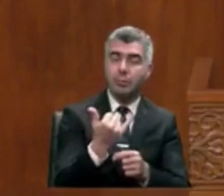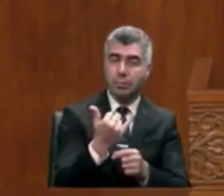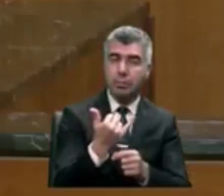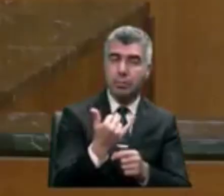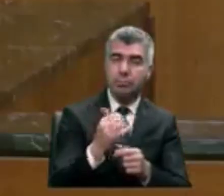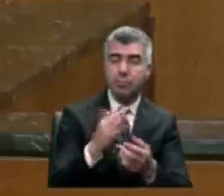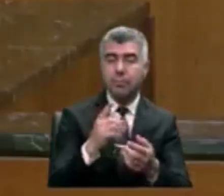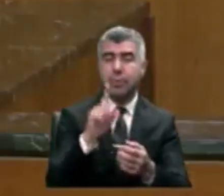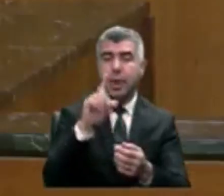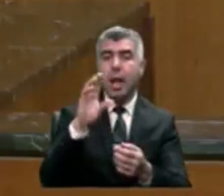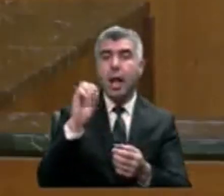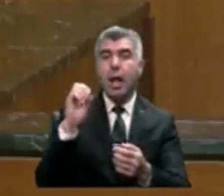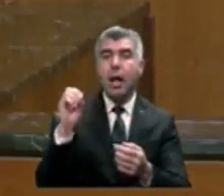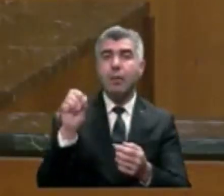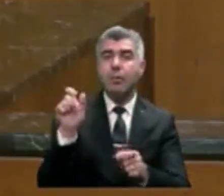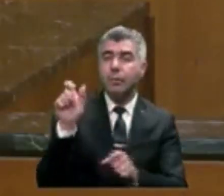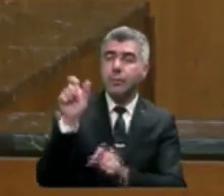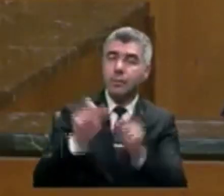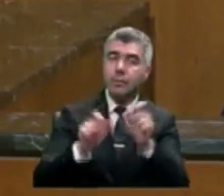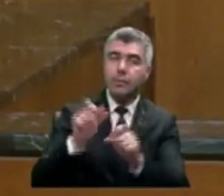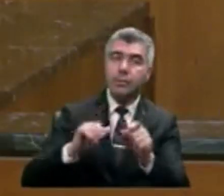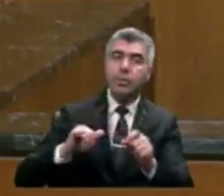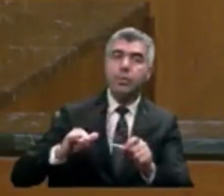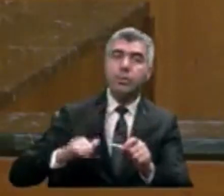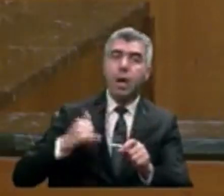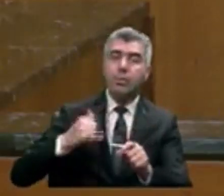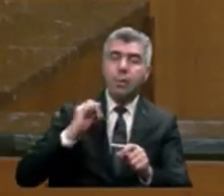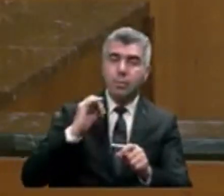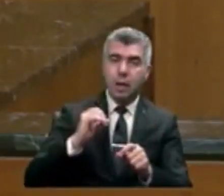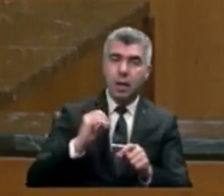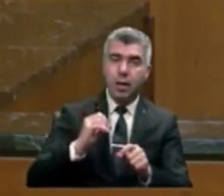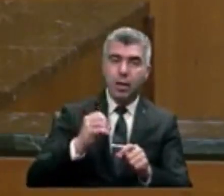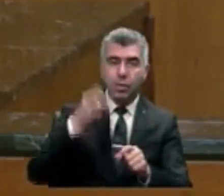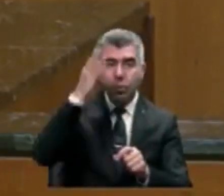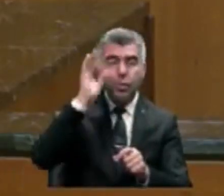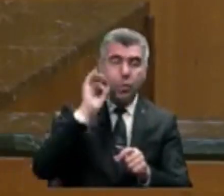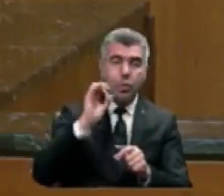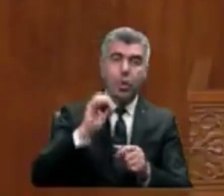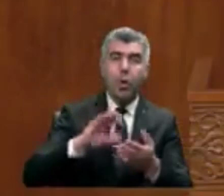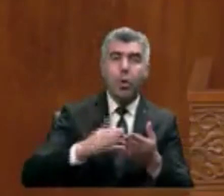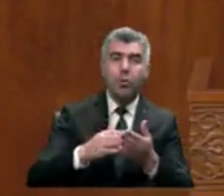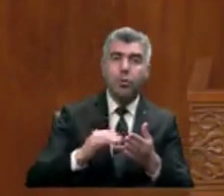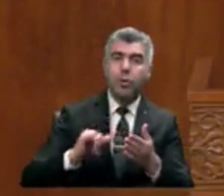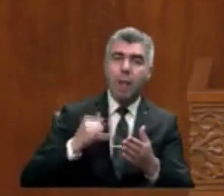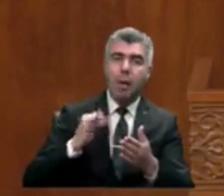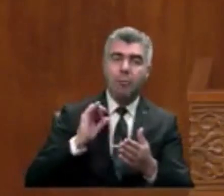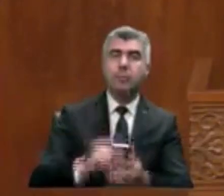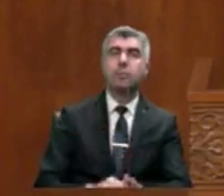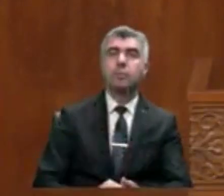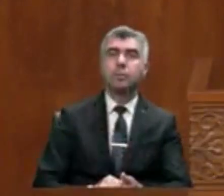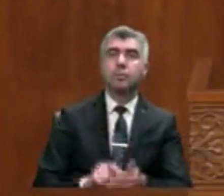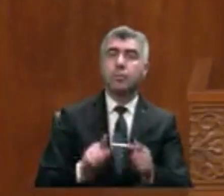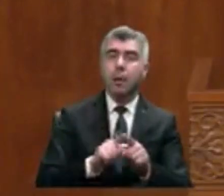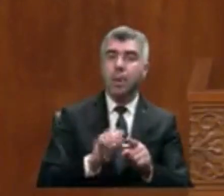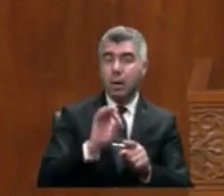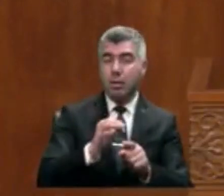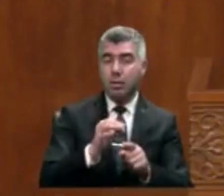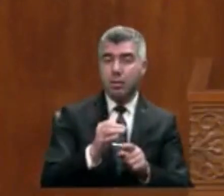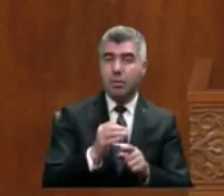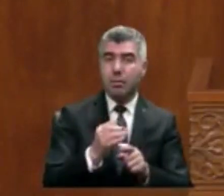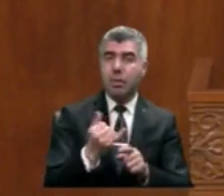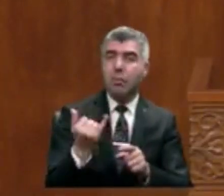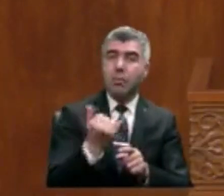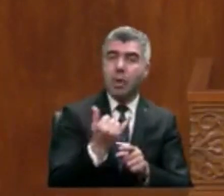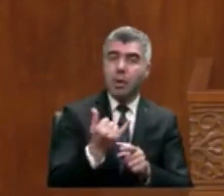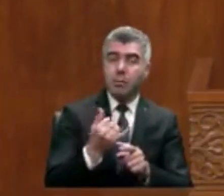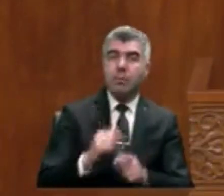الالف من هذا الشكل ديال ديال ديال الدكاتره وديال الدكاتره الشباب اللي بغيناه تكون